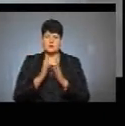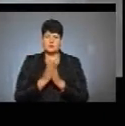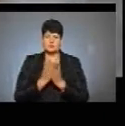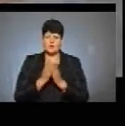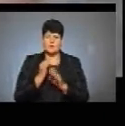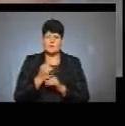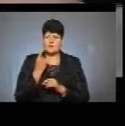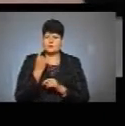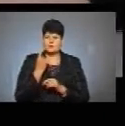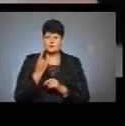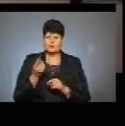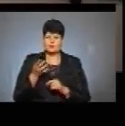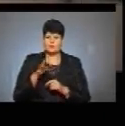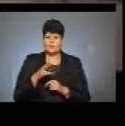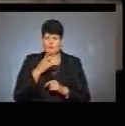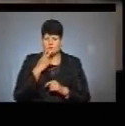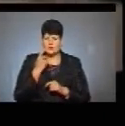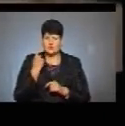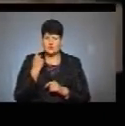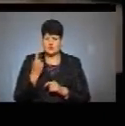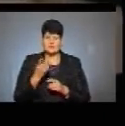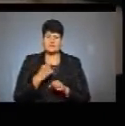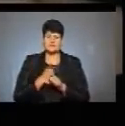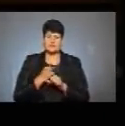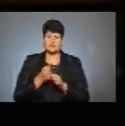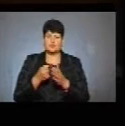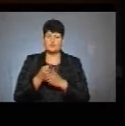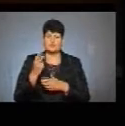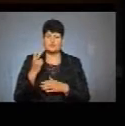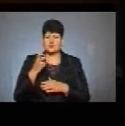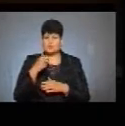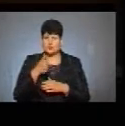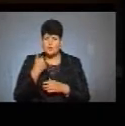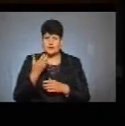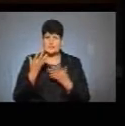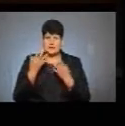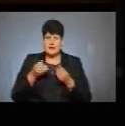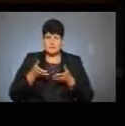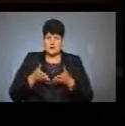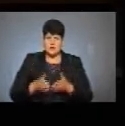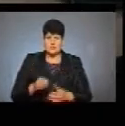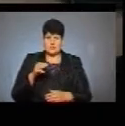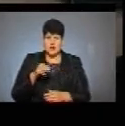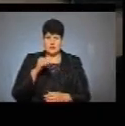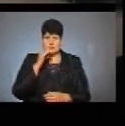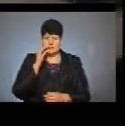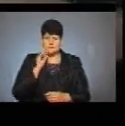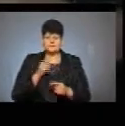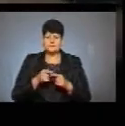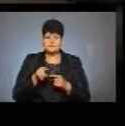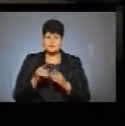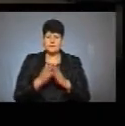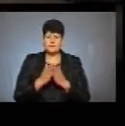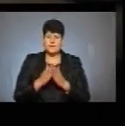одному екземплярі. Демонструє один із них, який створили до 200-річчя від дня народження Тараса Шевченка. Ці артбуки допомагає